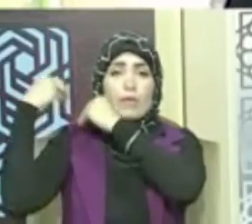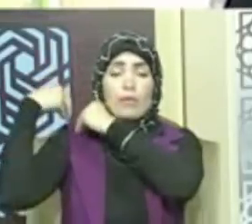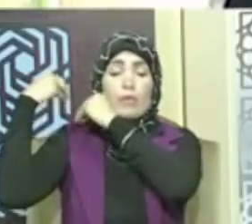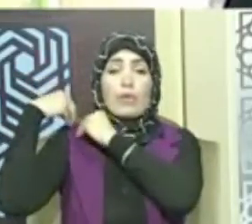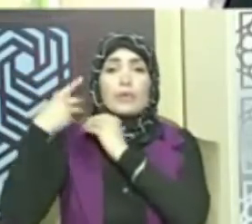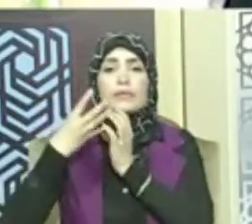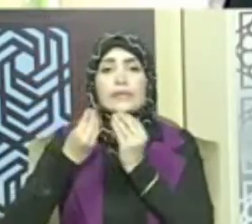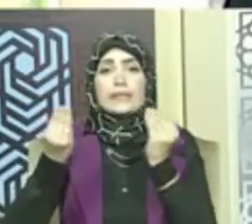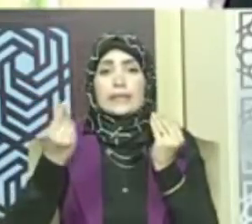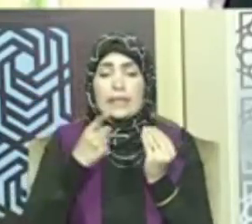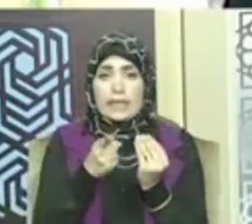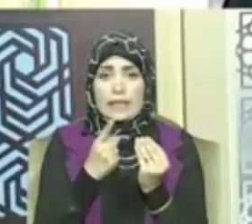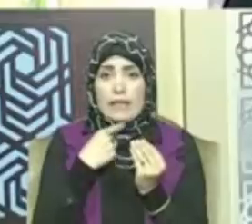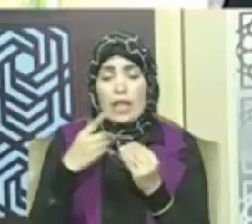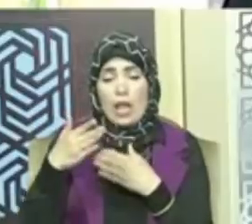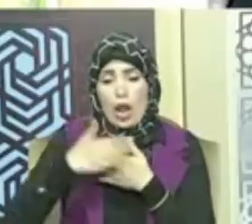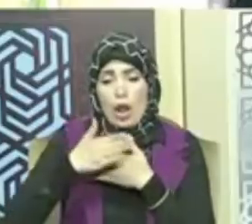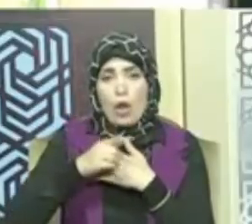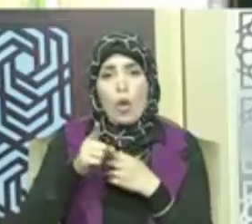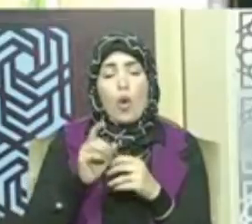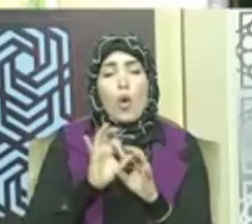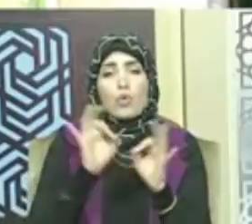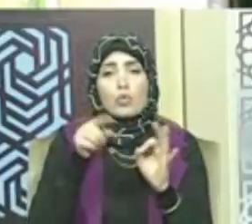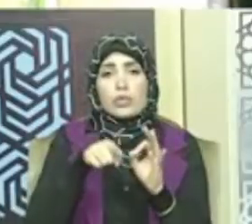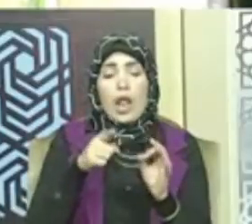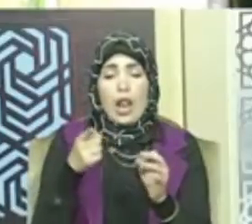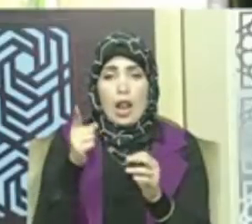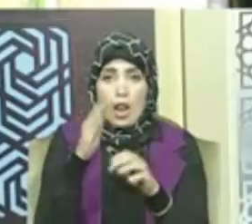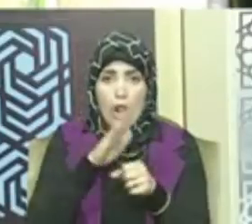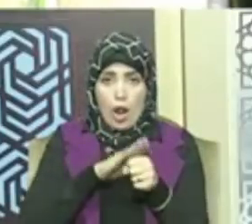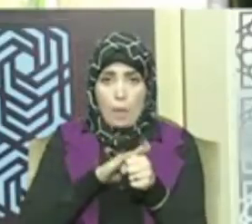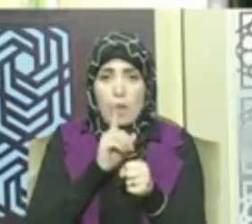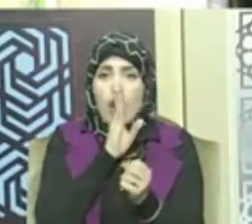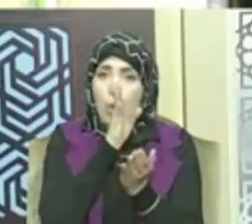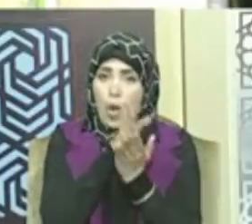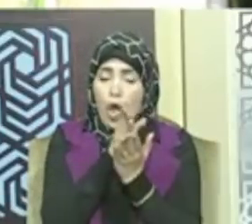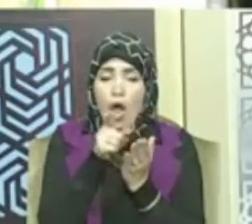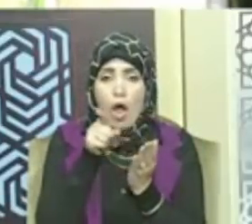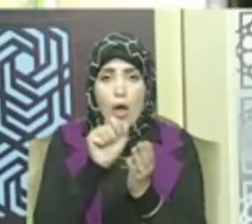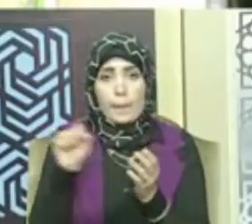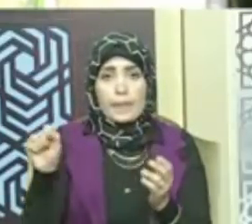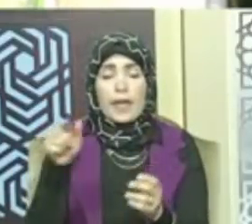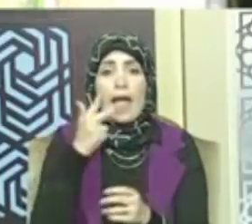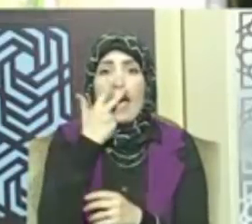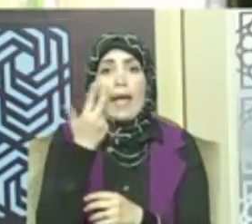إليه والوفاء بحقه. فقد كان بعض الصالحين